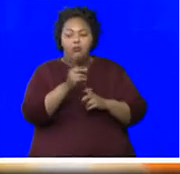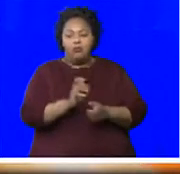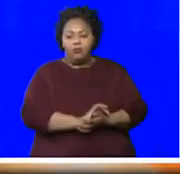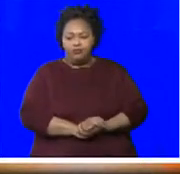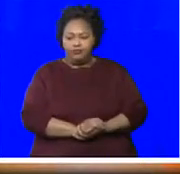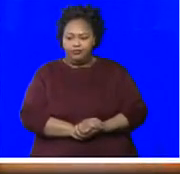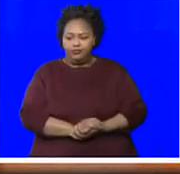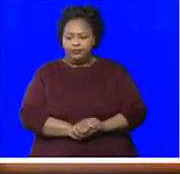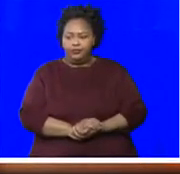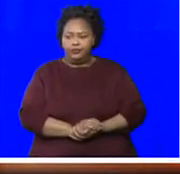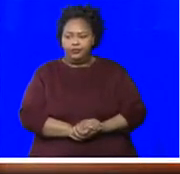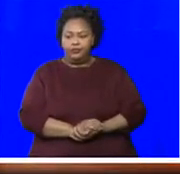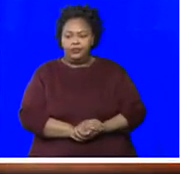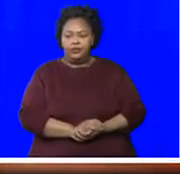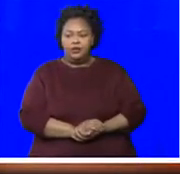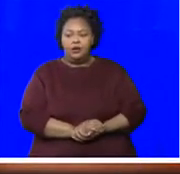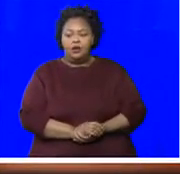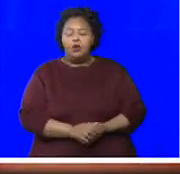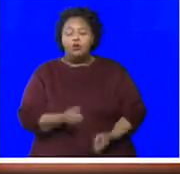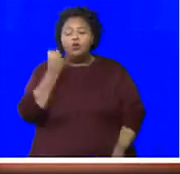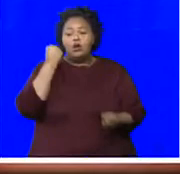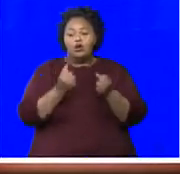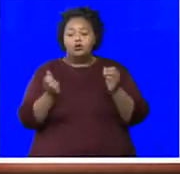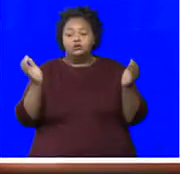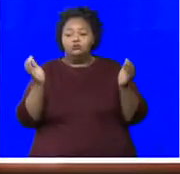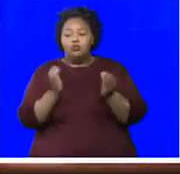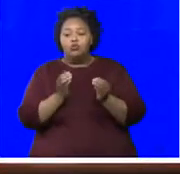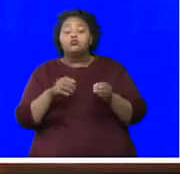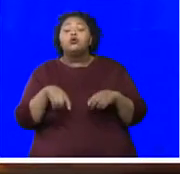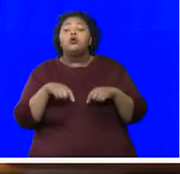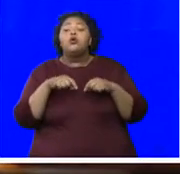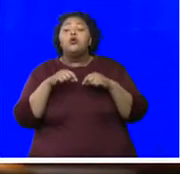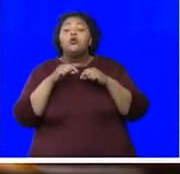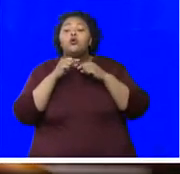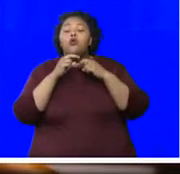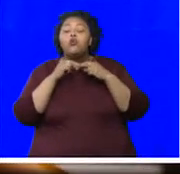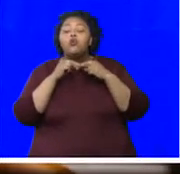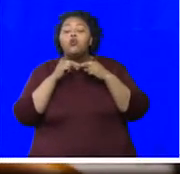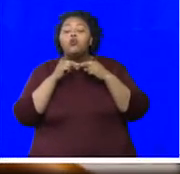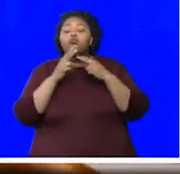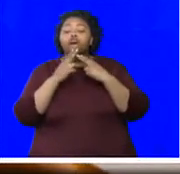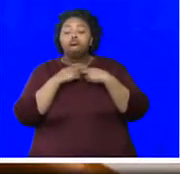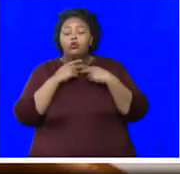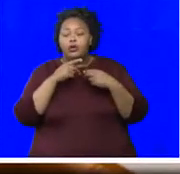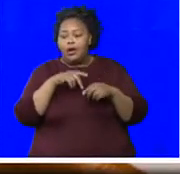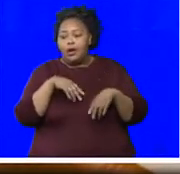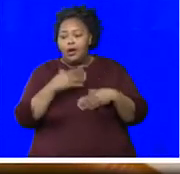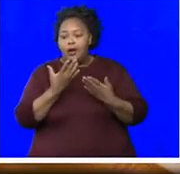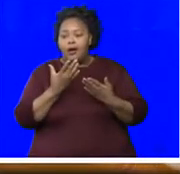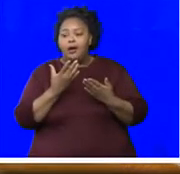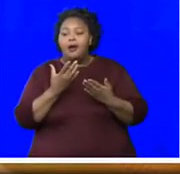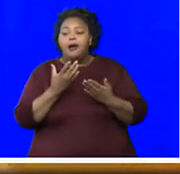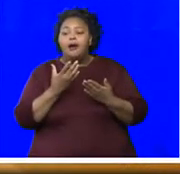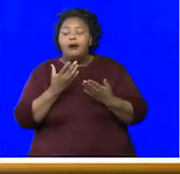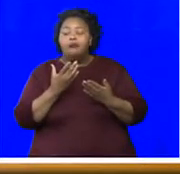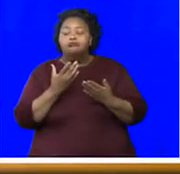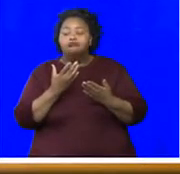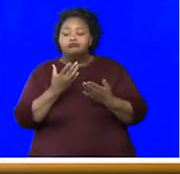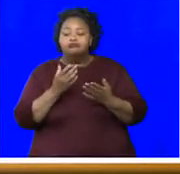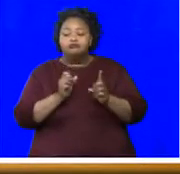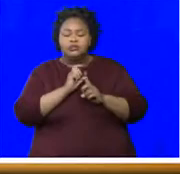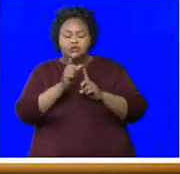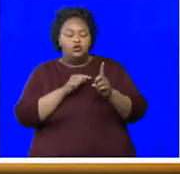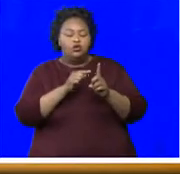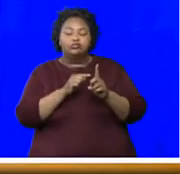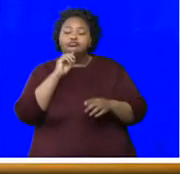manje mthokozi Dlamini lo yolobeka icala ukutama kubulala lokungubusa Thembu Menzi Dlamini lo leminyaka lengemashumi lamathathu lokungumusa